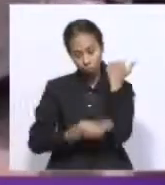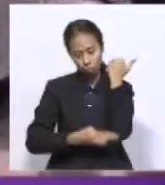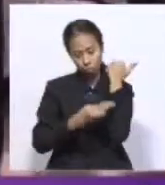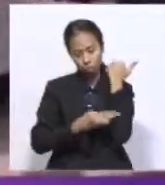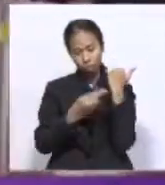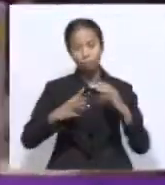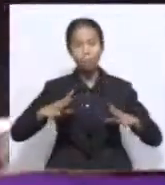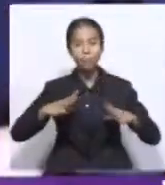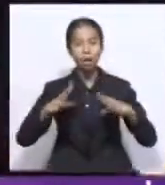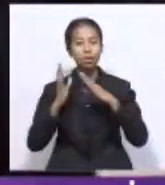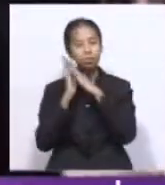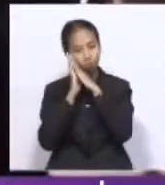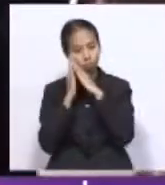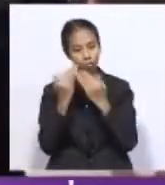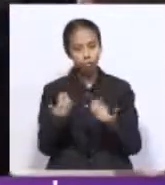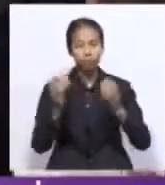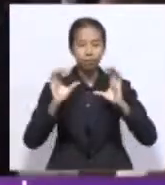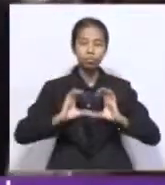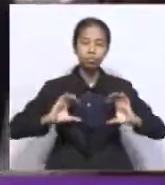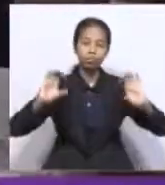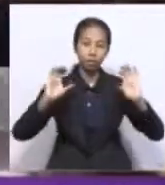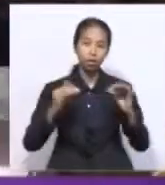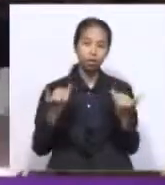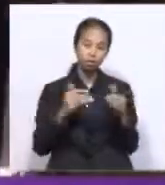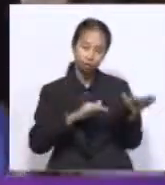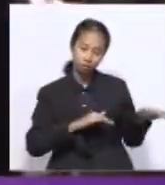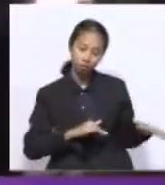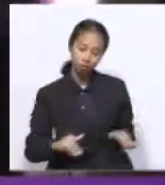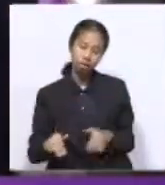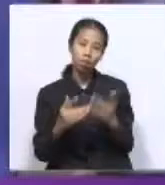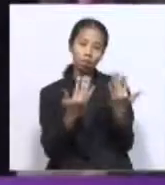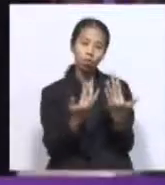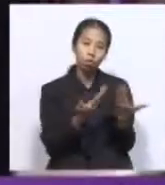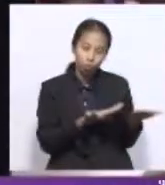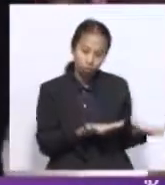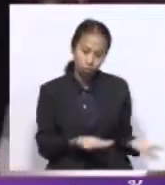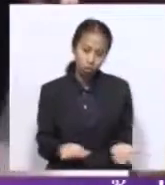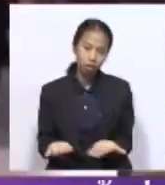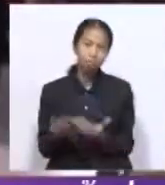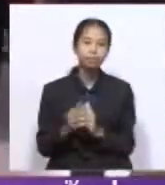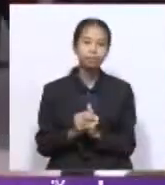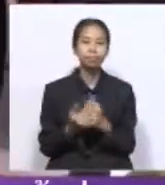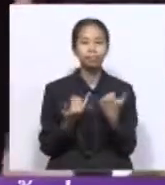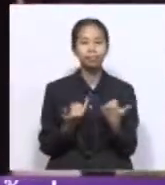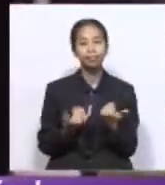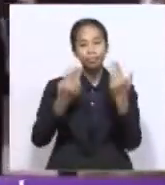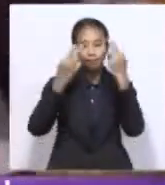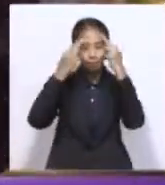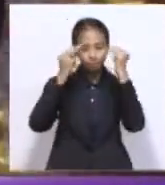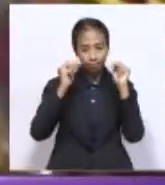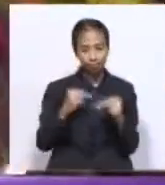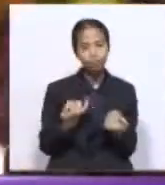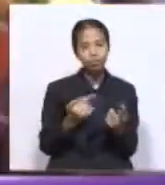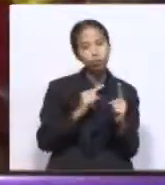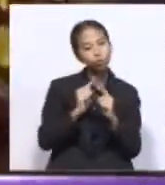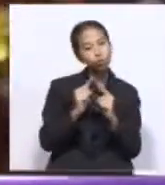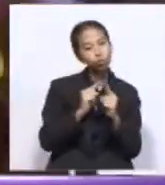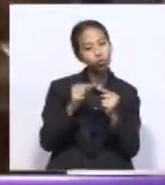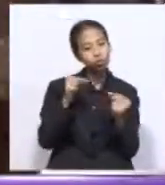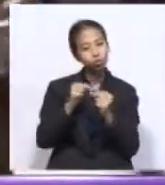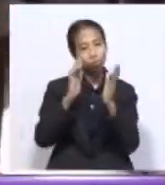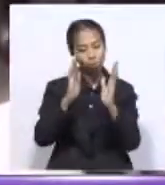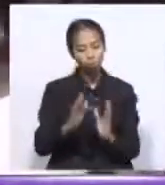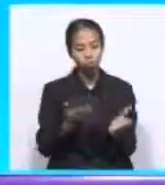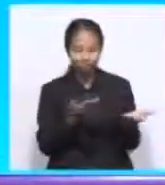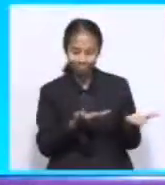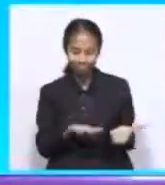แชงกรีล่านะคะโดยมีข้าราชการเจ้าหน้าที่ที่มาเตรียมงานรอให้การต้อนรับนะคะโดยท่านนายกรัฐมนตรีก็ได้กล่าวทักทายกับผู้ที่ม